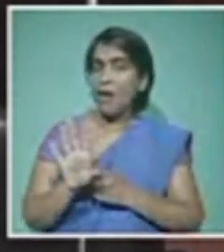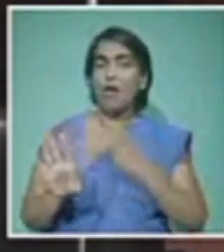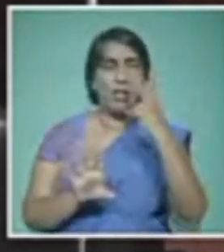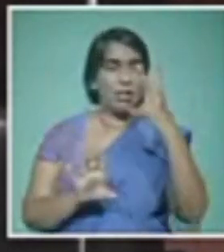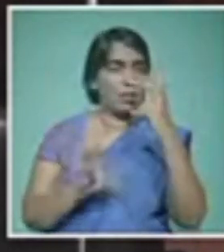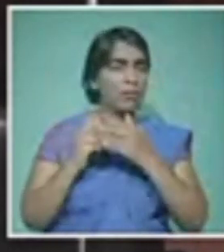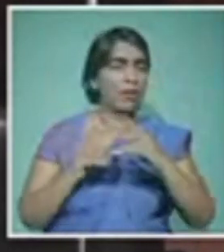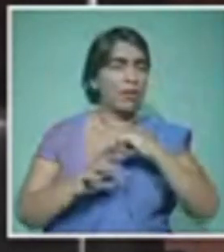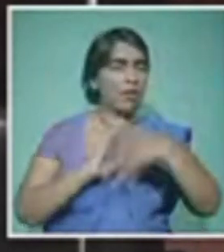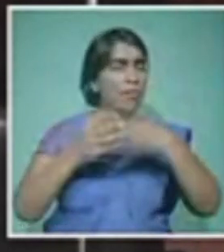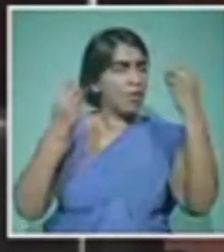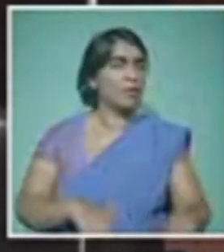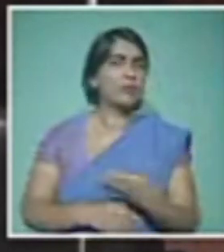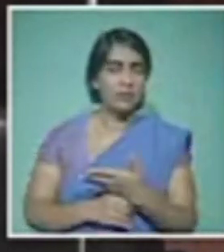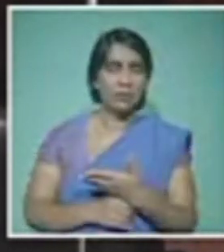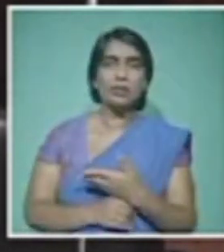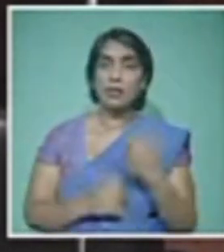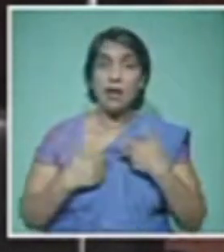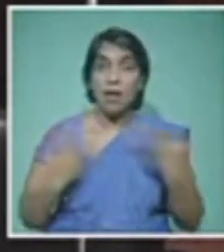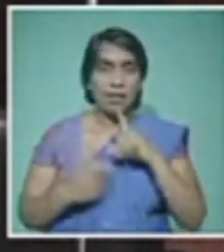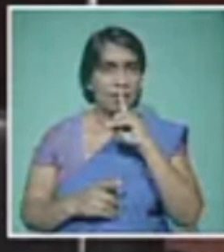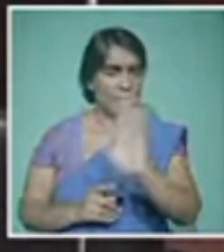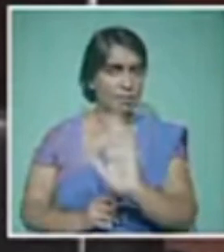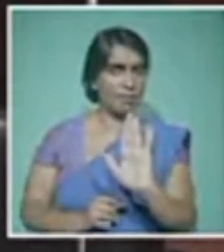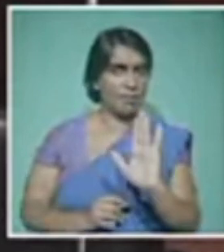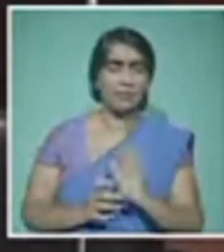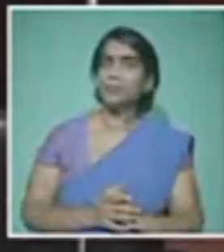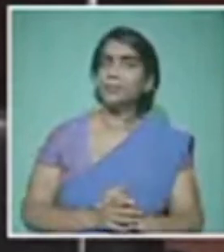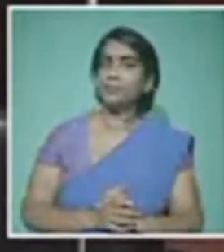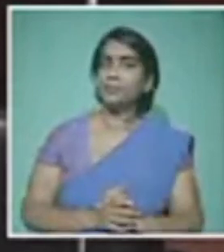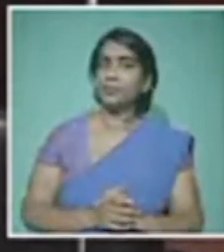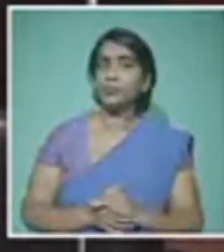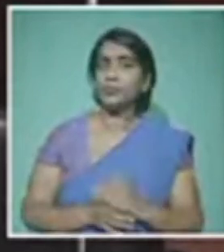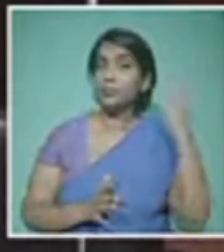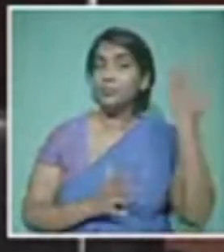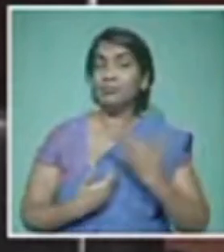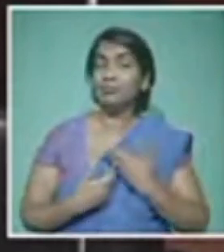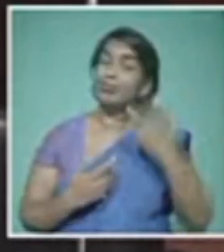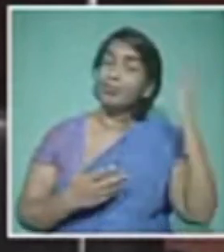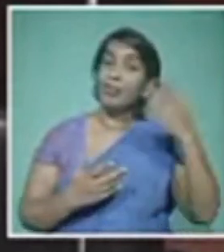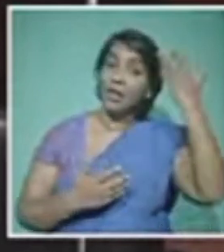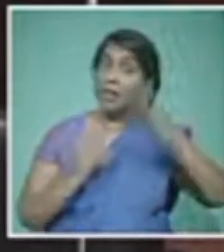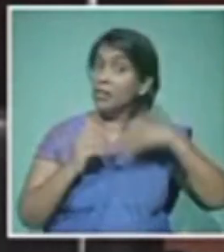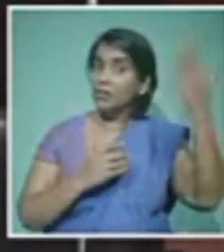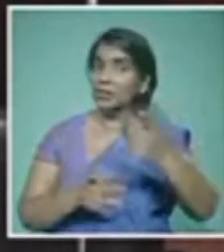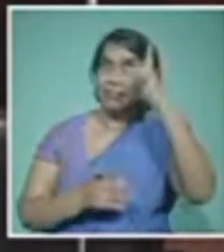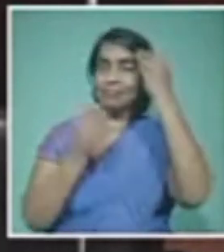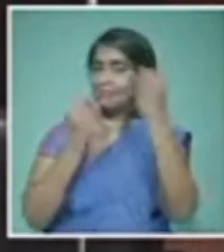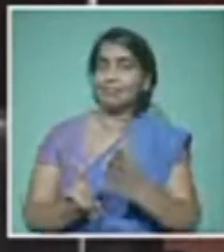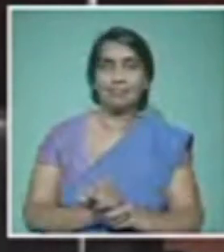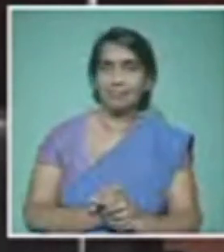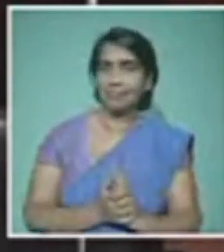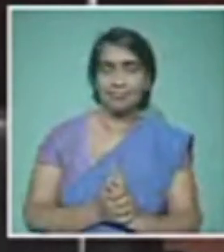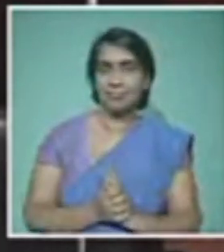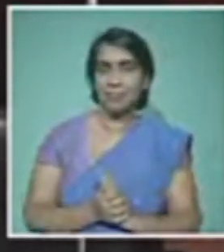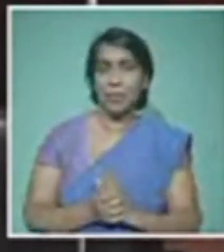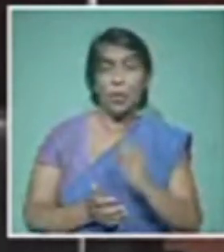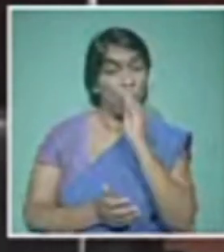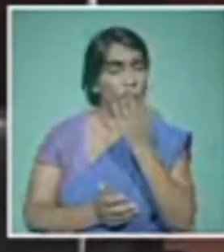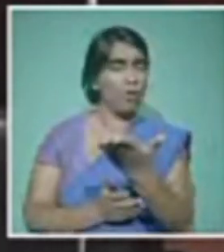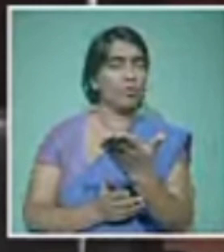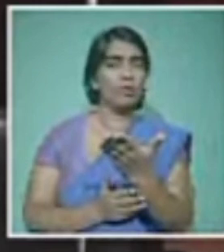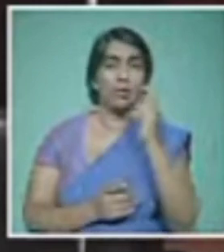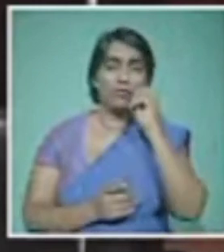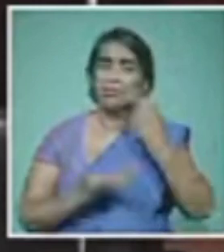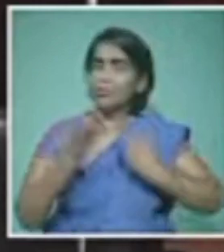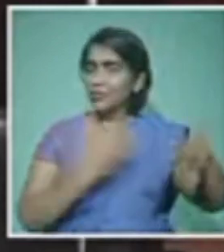2ක්මාරක් යනකොට රට බංකුලොත් කෙරුවා. ඉතින් මේකෙන් මිදෙන්න බෑ. මෙලෝ උසාවියෙන් බේරෙන්න පුළුවන් පරලෝ උසාවිය නම් බේරෙන්න බෑ මේ කරපු පාපේට අපේ